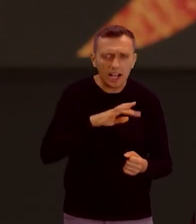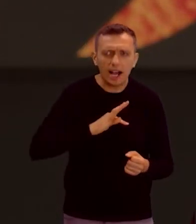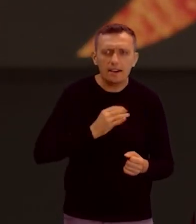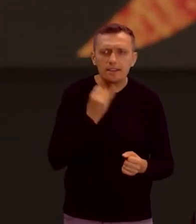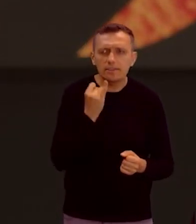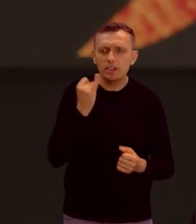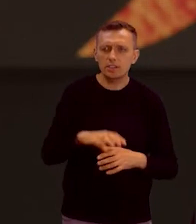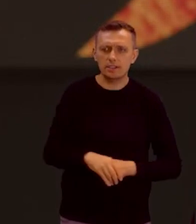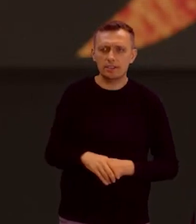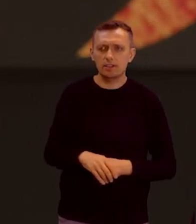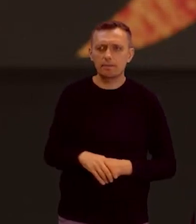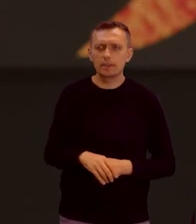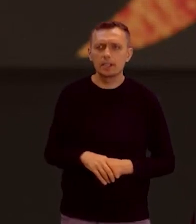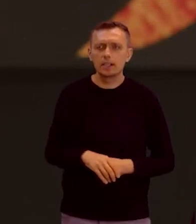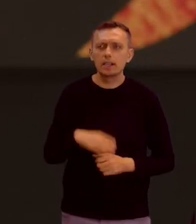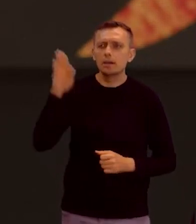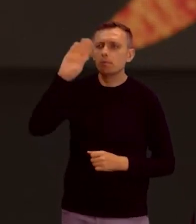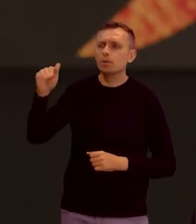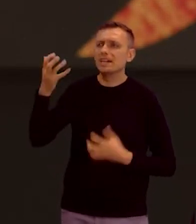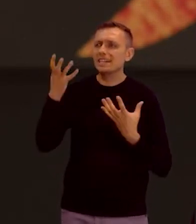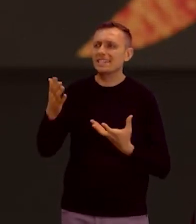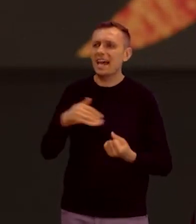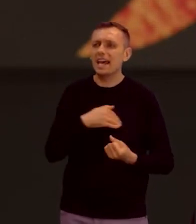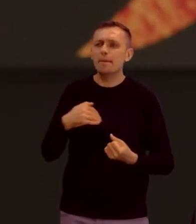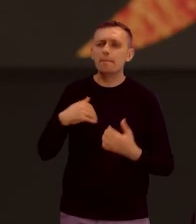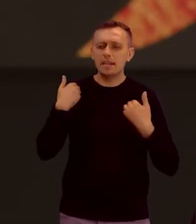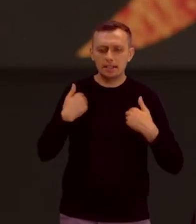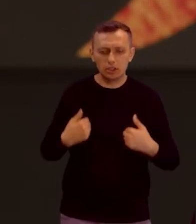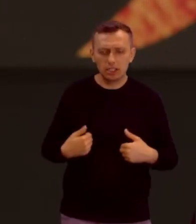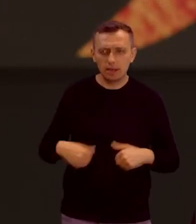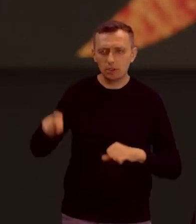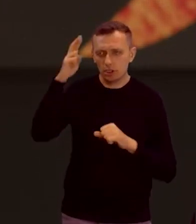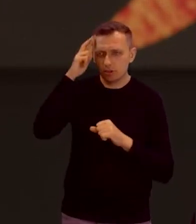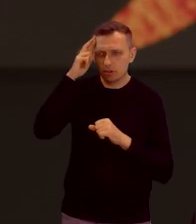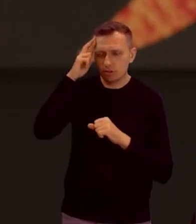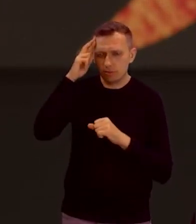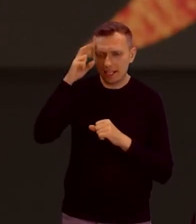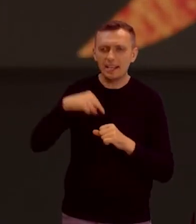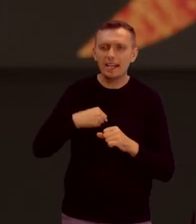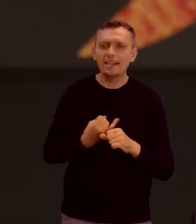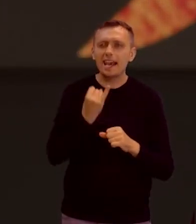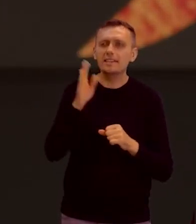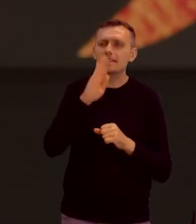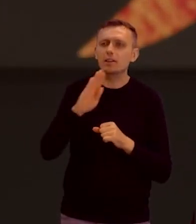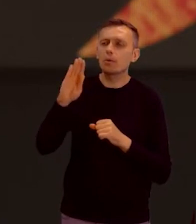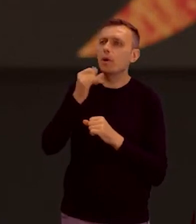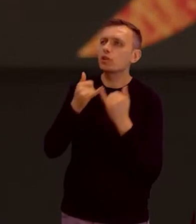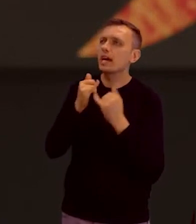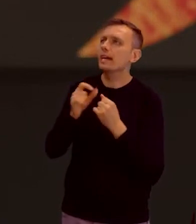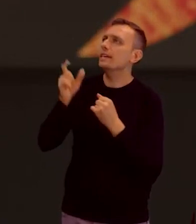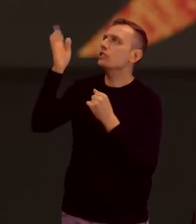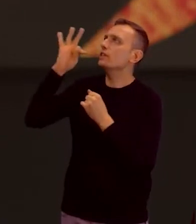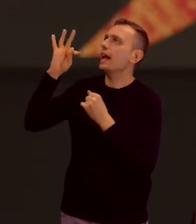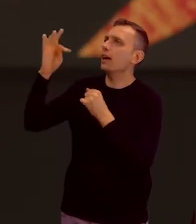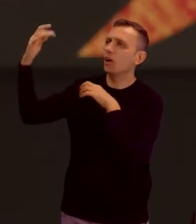Bóg chce, byśmy osiągnęli, będąc w Jego rękach. Te krótkie słowa